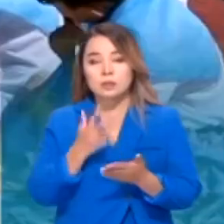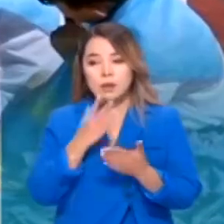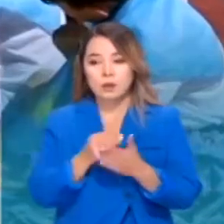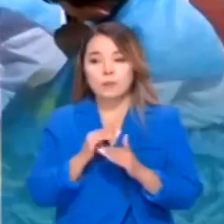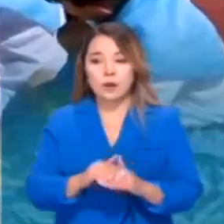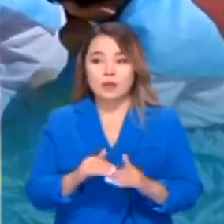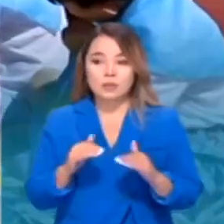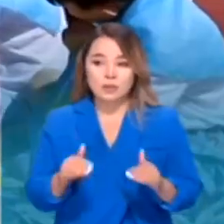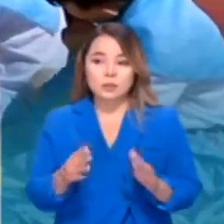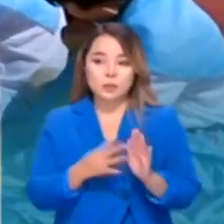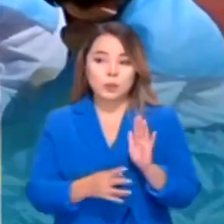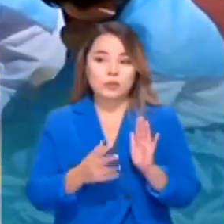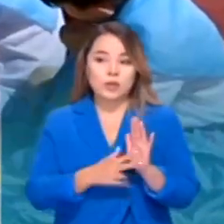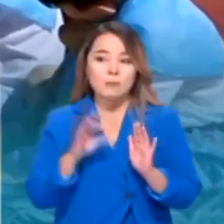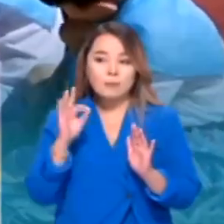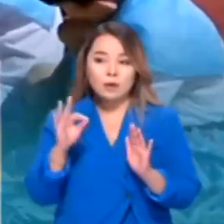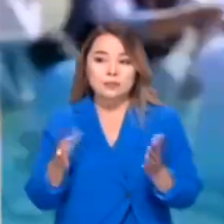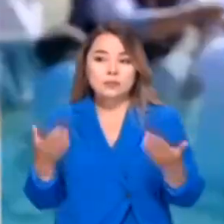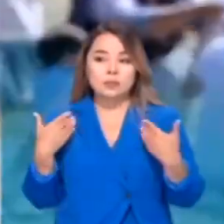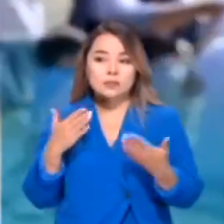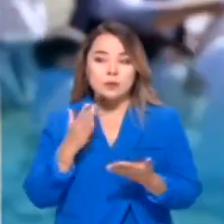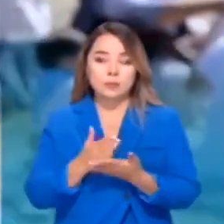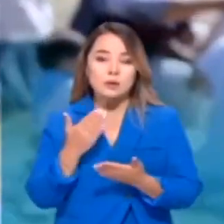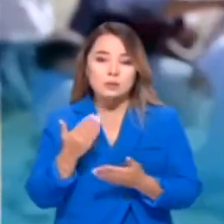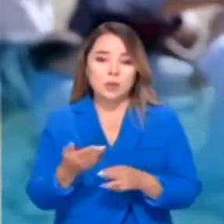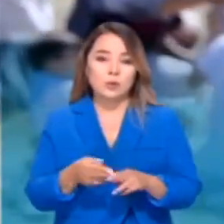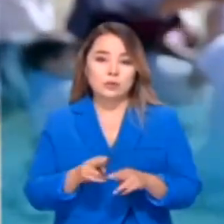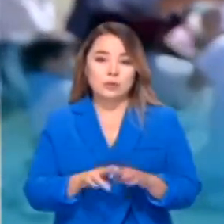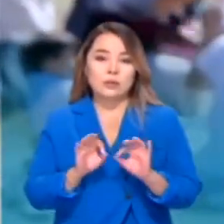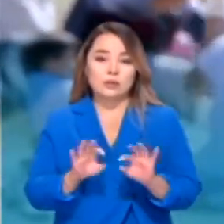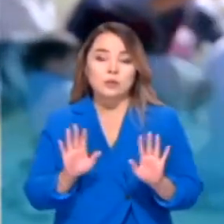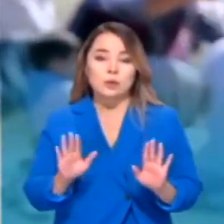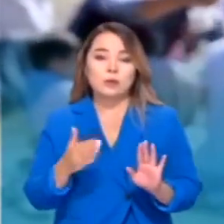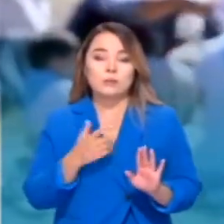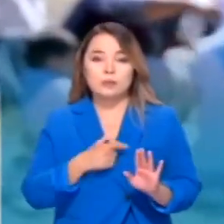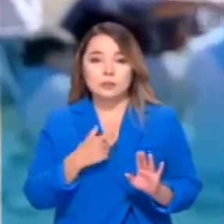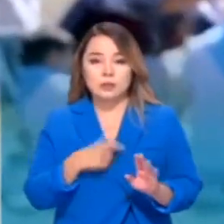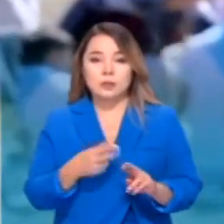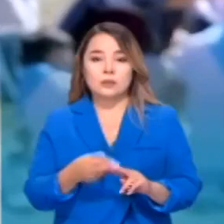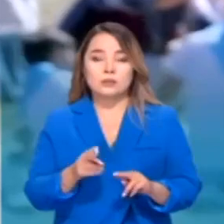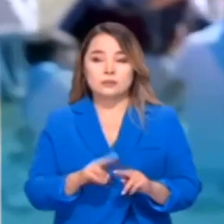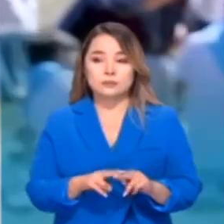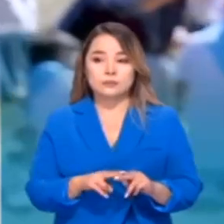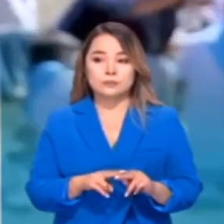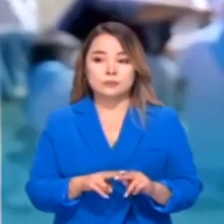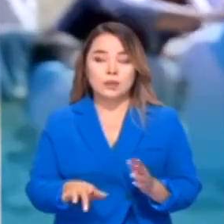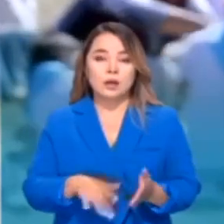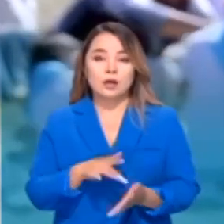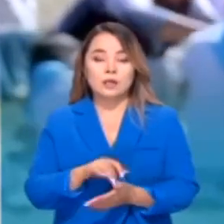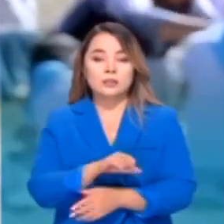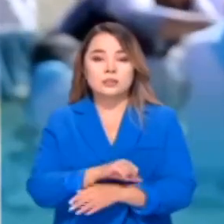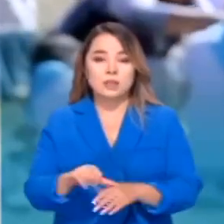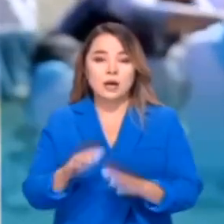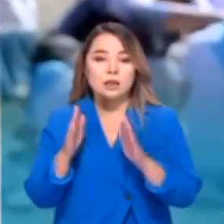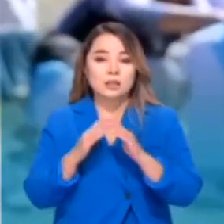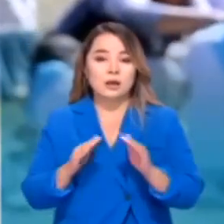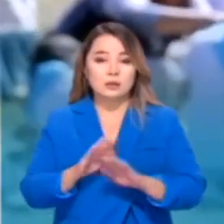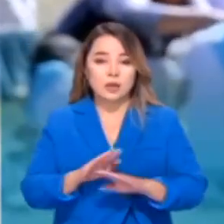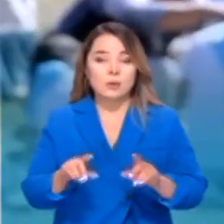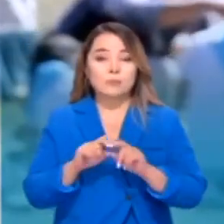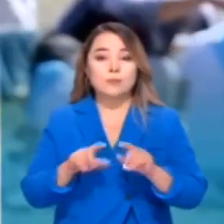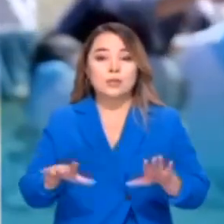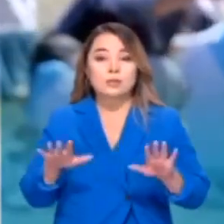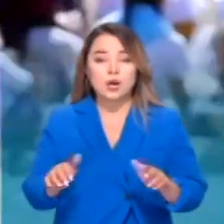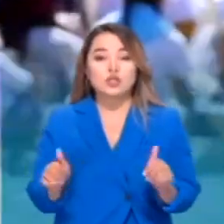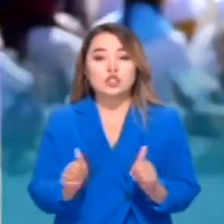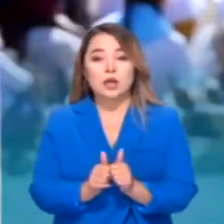баланың, соның 98% демалды. Оны біз айтып тұрған тек қана мына қаланың сыртындағы лагерлер емес, ол